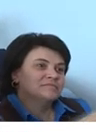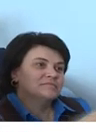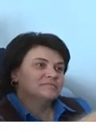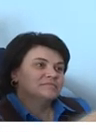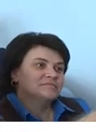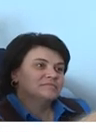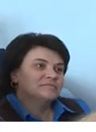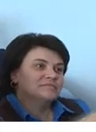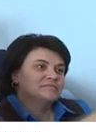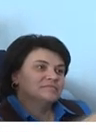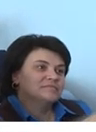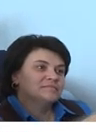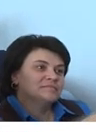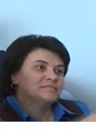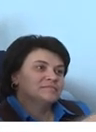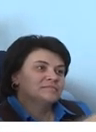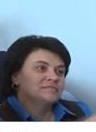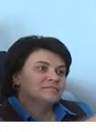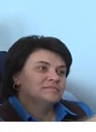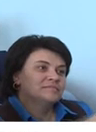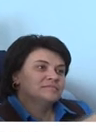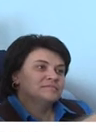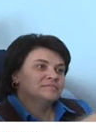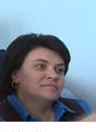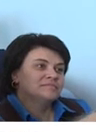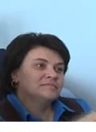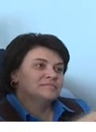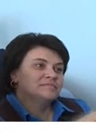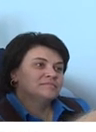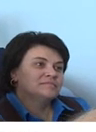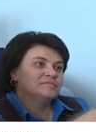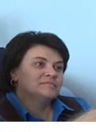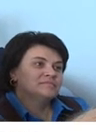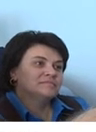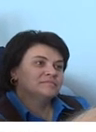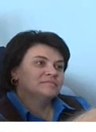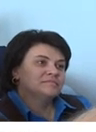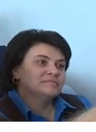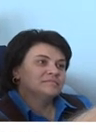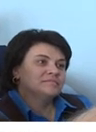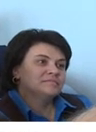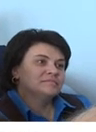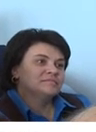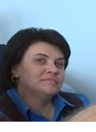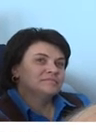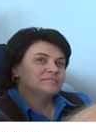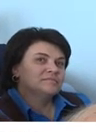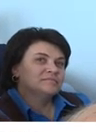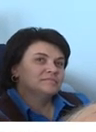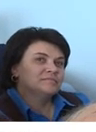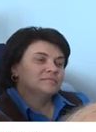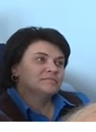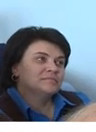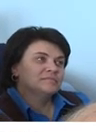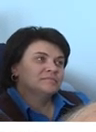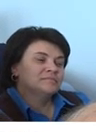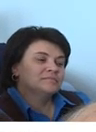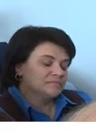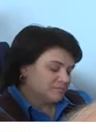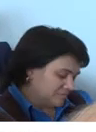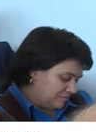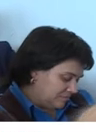деймін. Себебі мысалға Атбасарға болмаса Көкшетауға жол жүру үшін біз остановкада жан жақта тұруымыз керек бір жарым екі